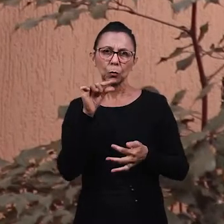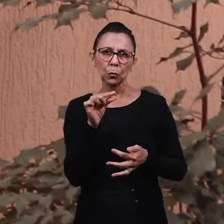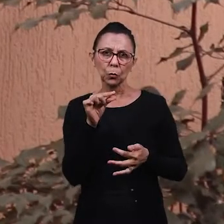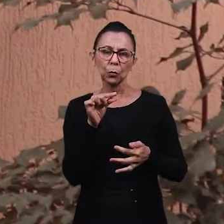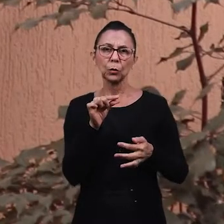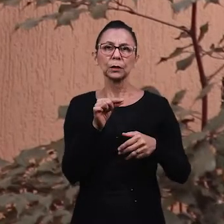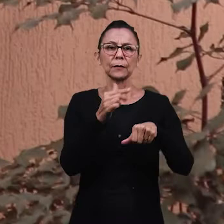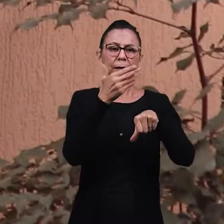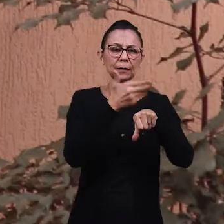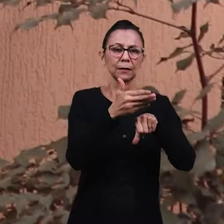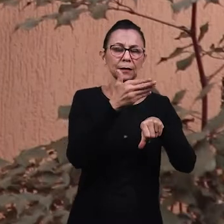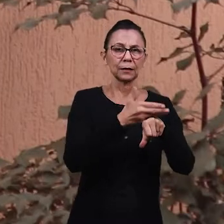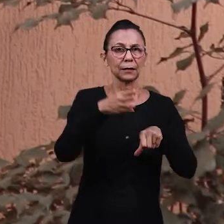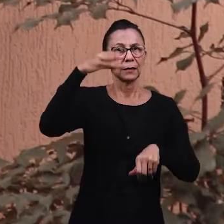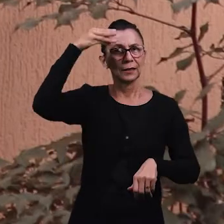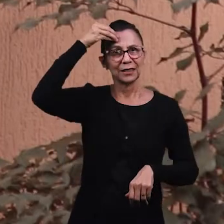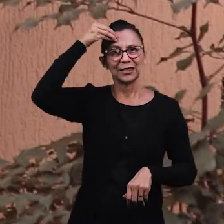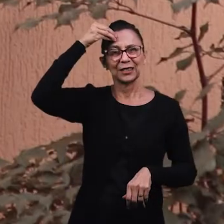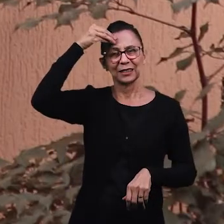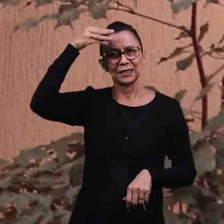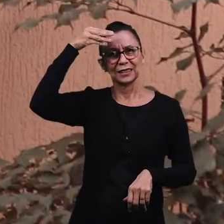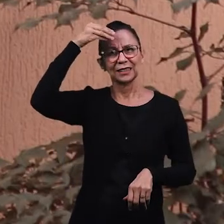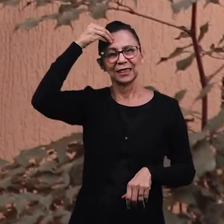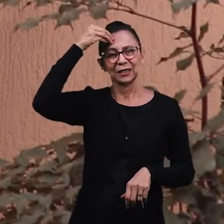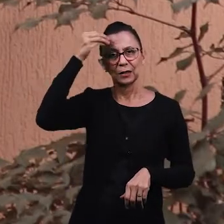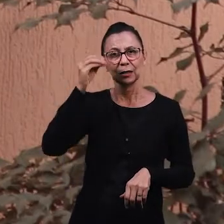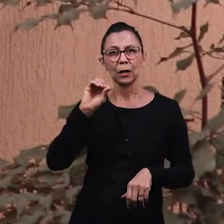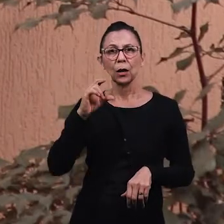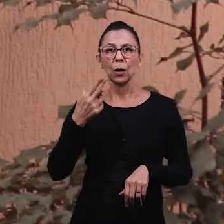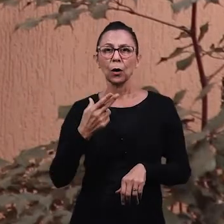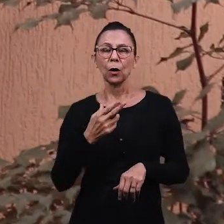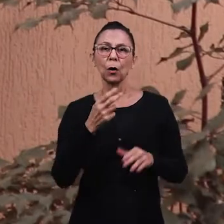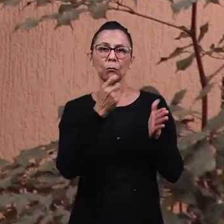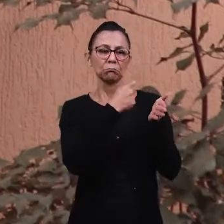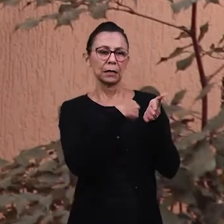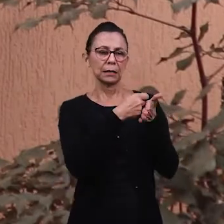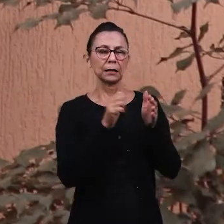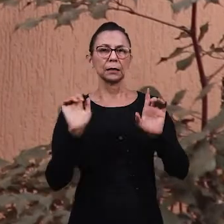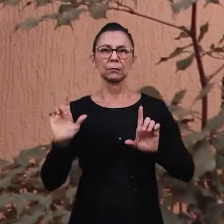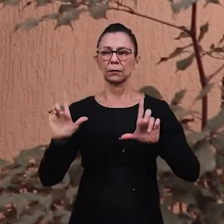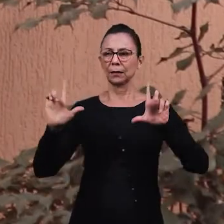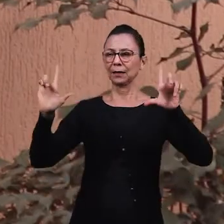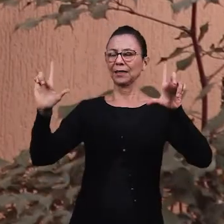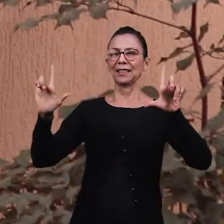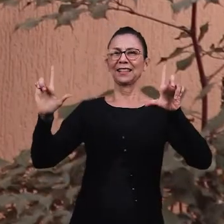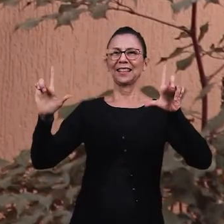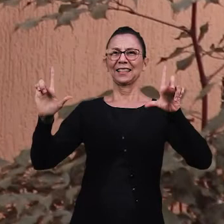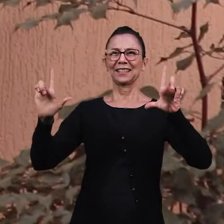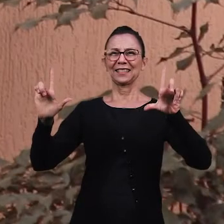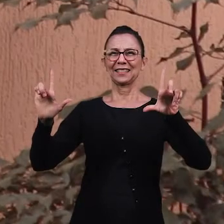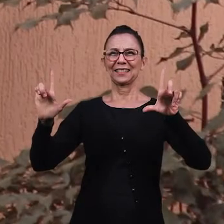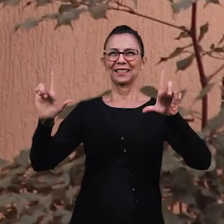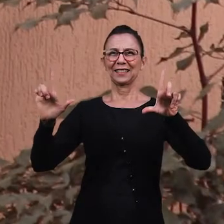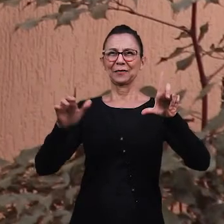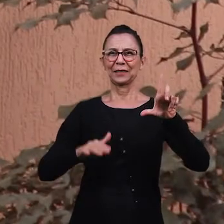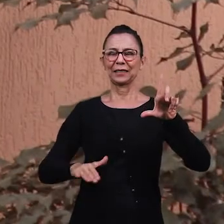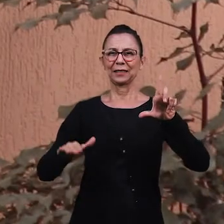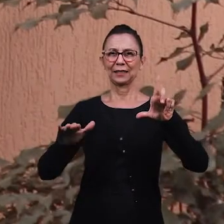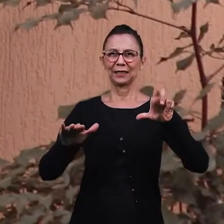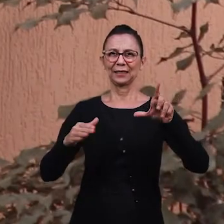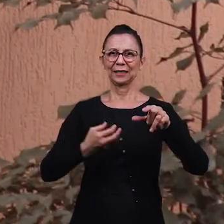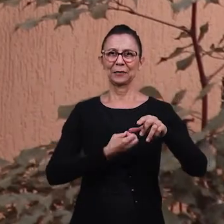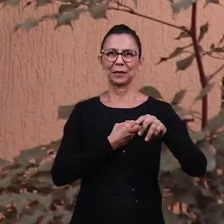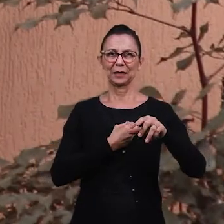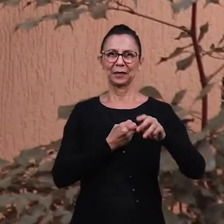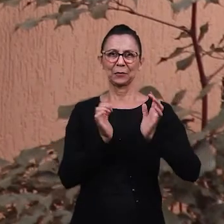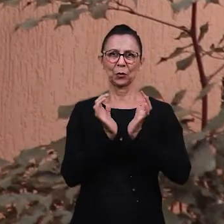c'est-à-dire en entraînant l'enfant ou en utilisant la réponse afin que cet enfant puisse participer avec